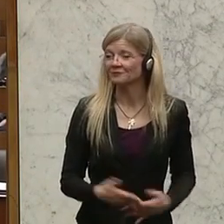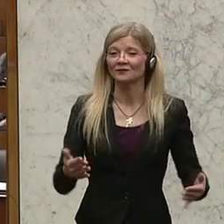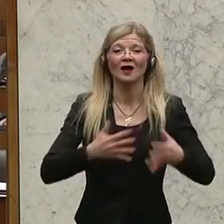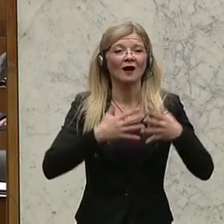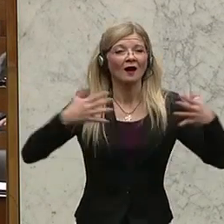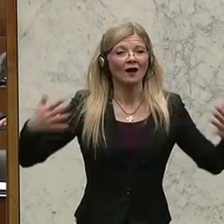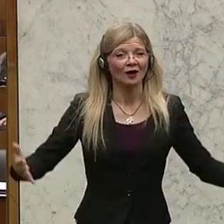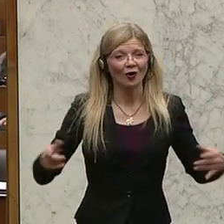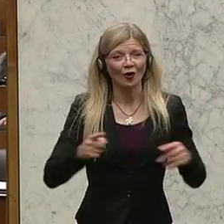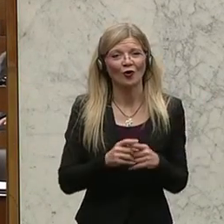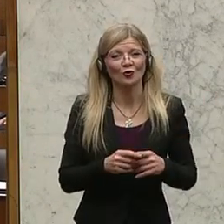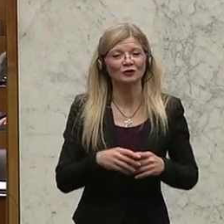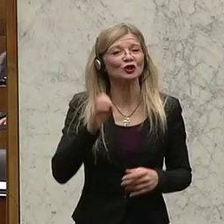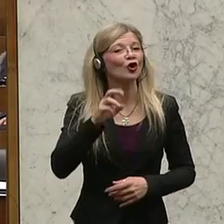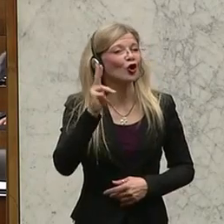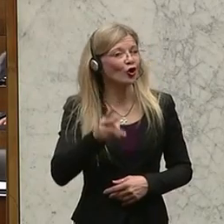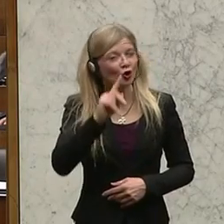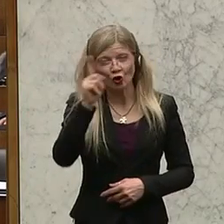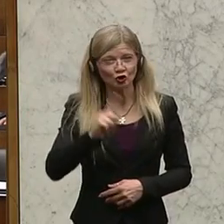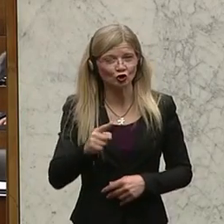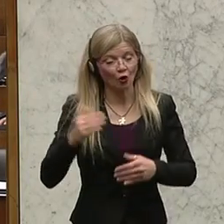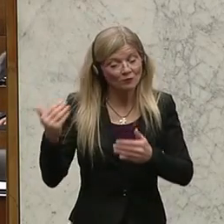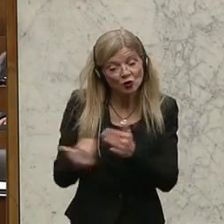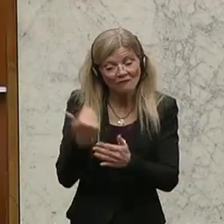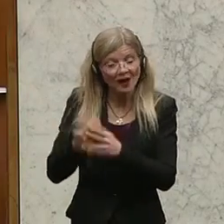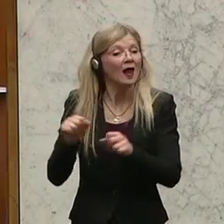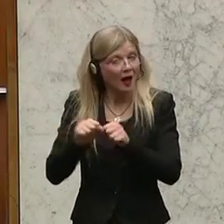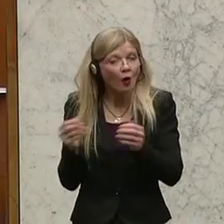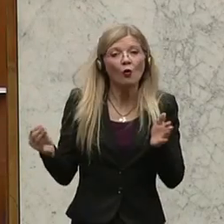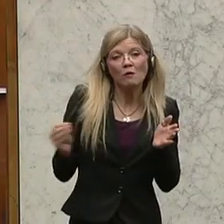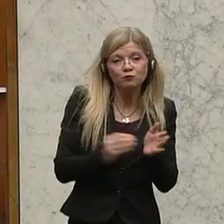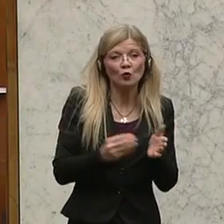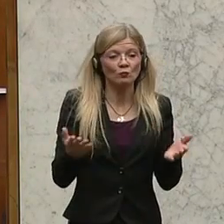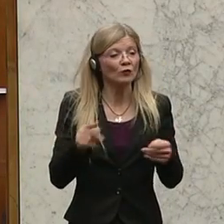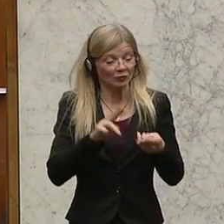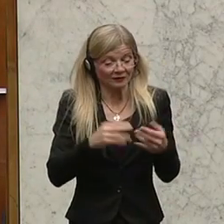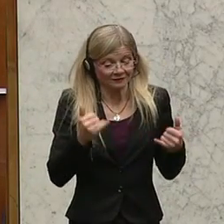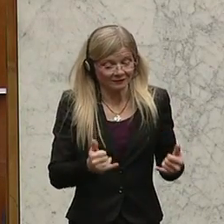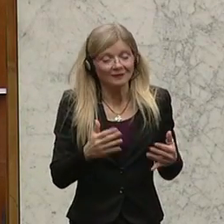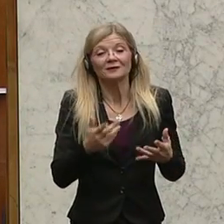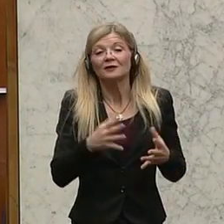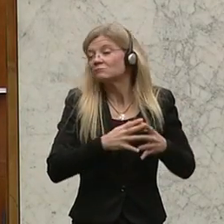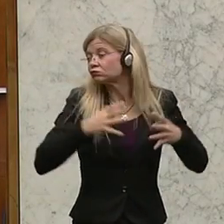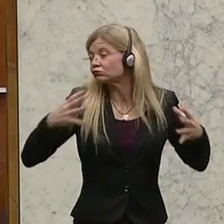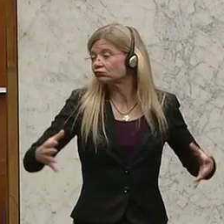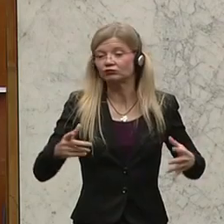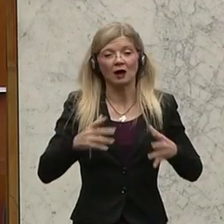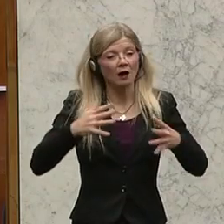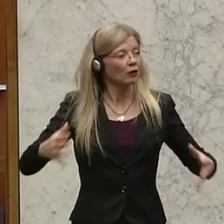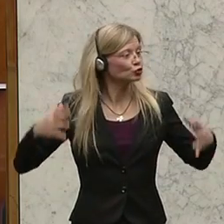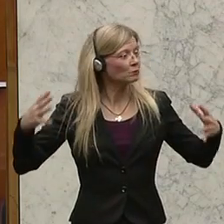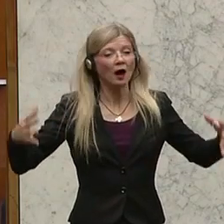Die große Ökostromnovelle ist ebenfalls festgeschrieben und mit diesem massiven Ausbau der Energiewende bin